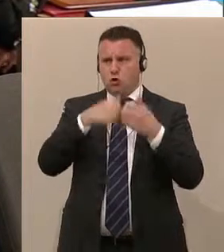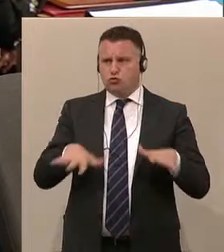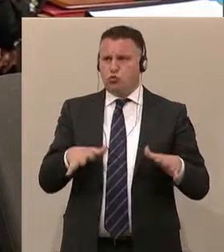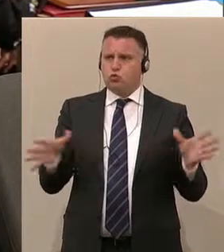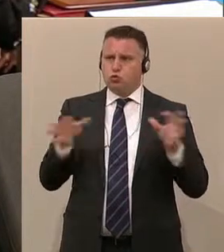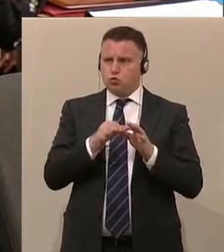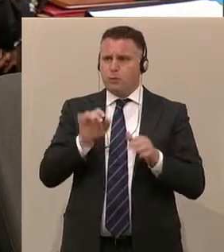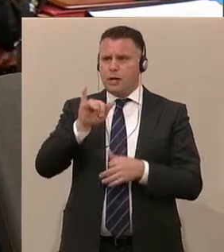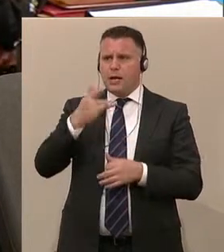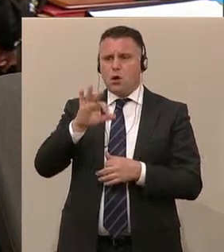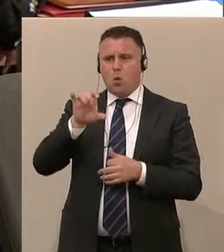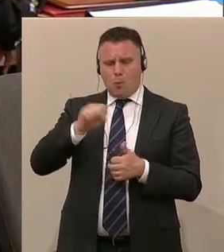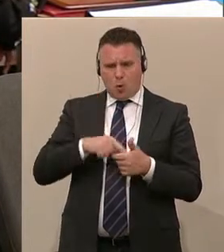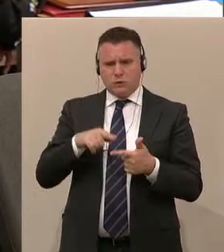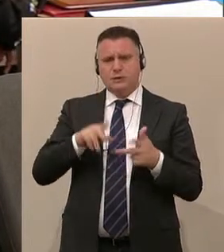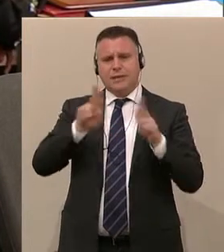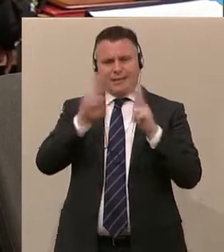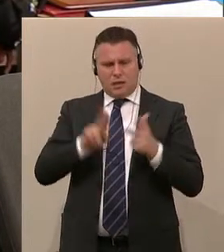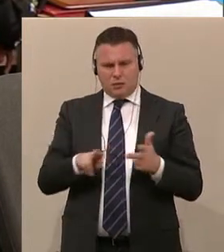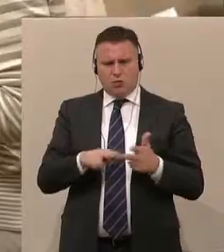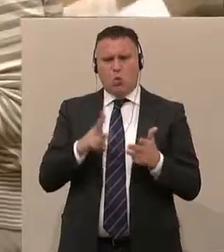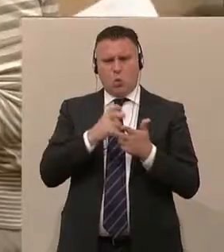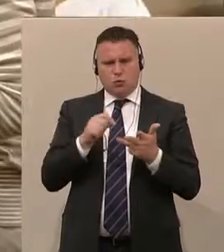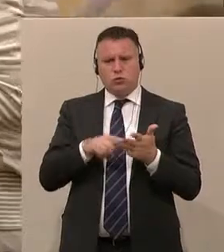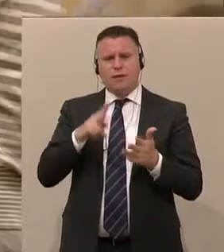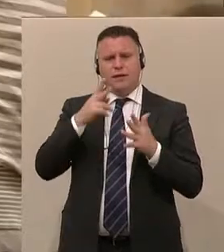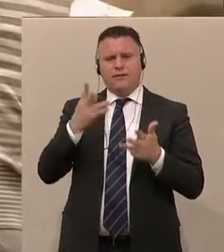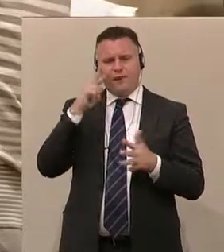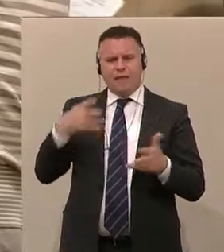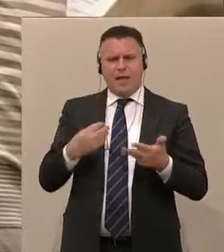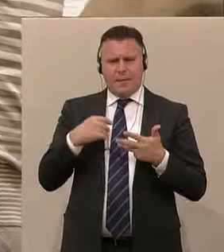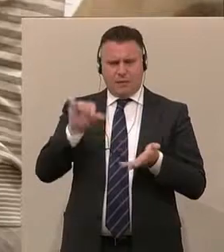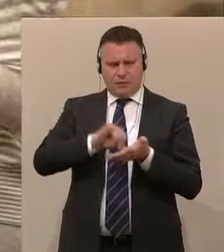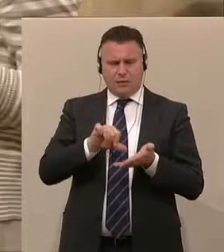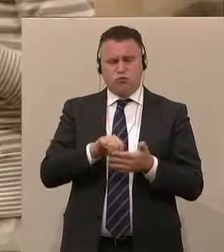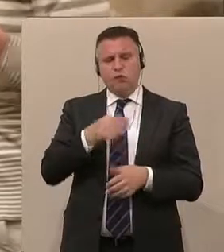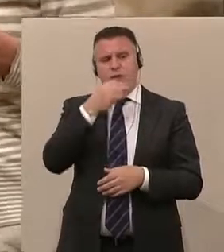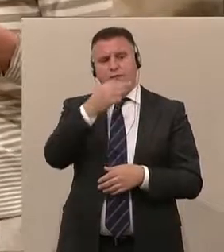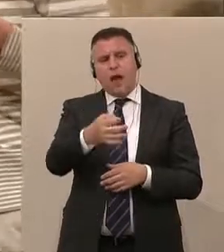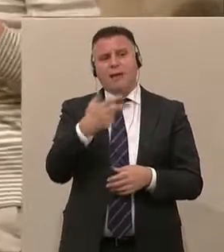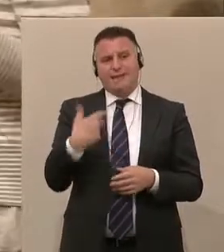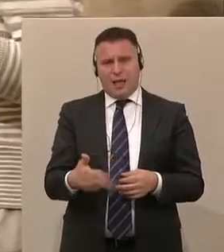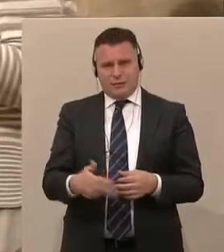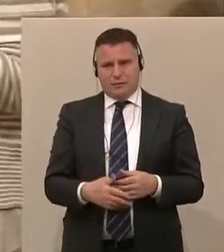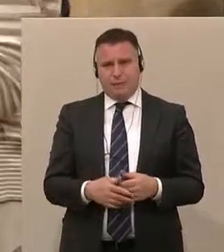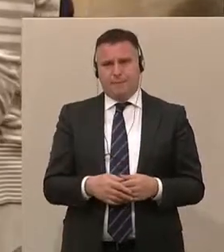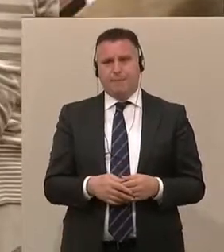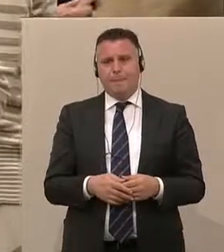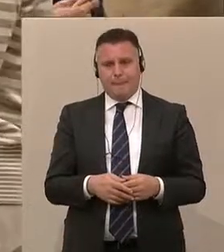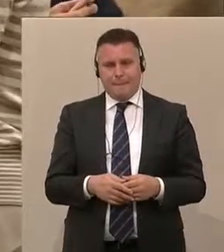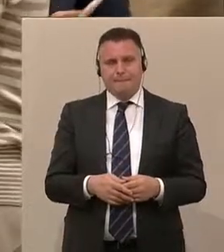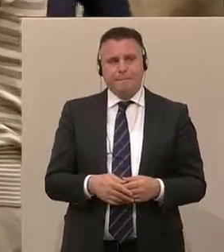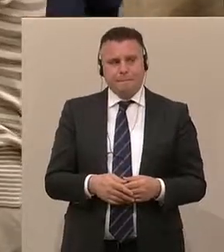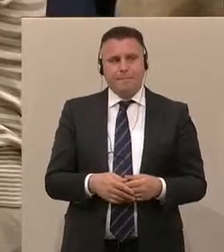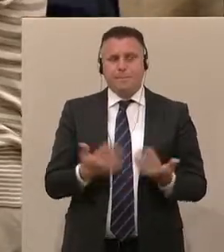der Zusammenarbeit mit ICOMOS Österreich, ICOMOS International und dem Welterbezentrum. Zur Frage 30. Im